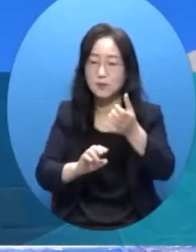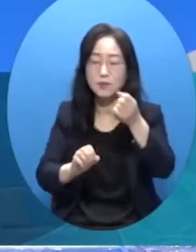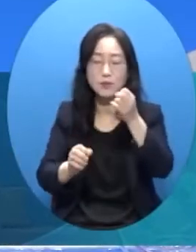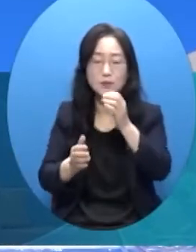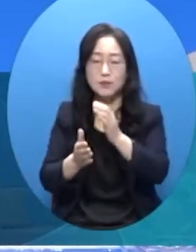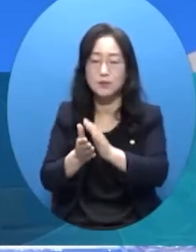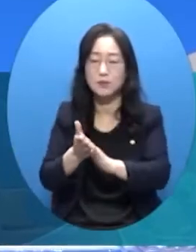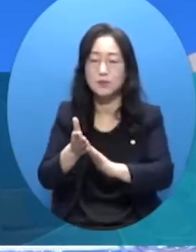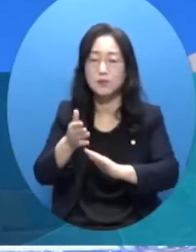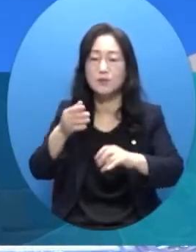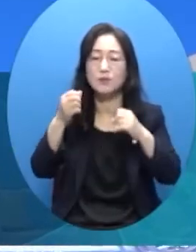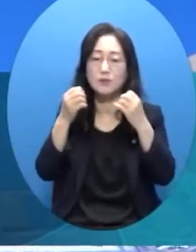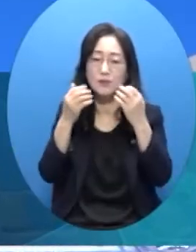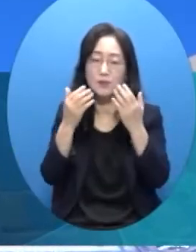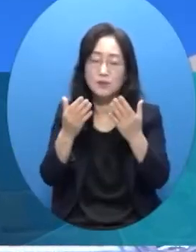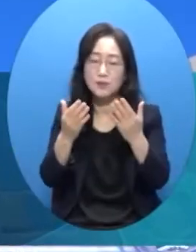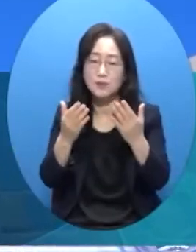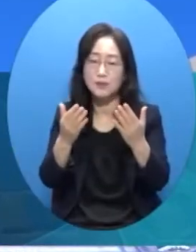요즘